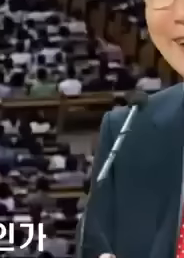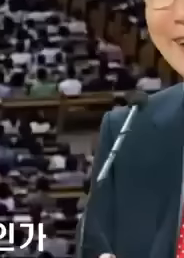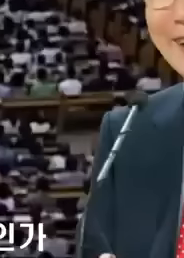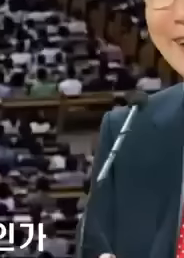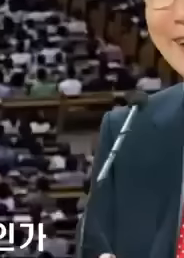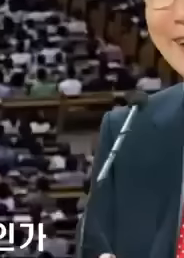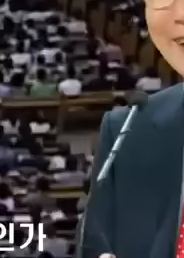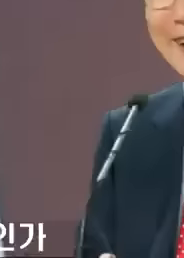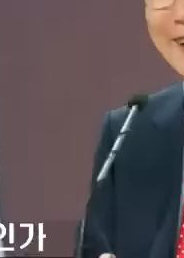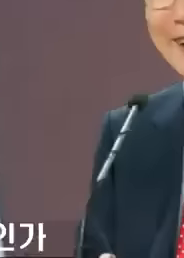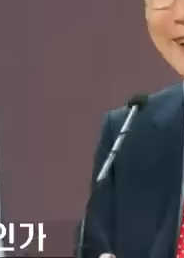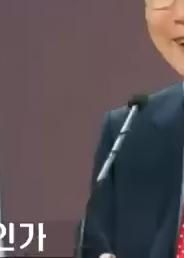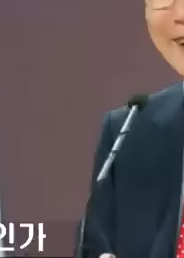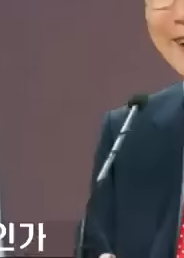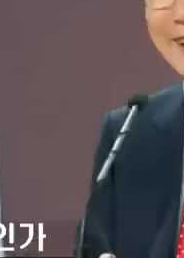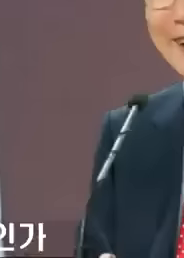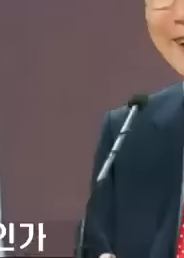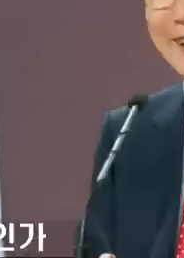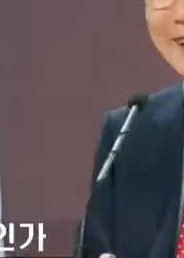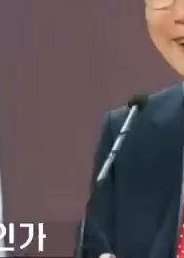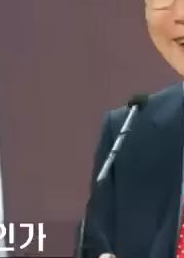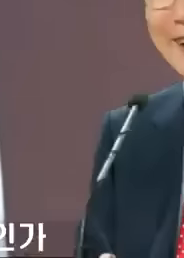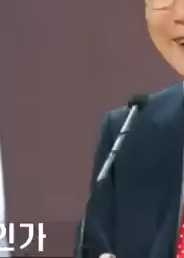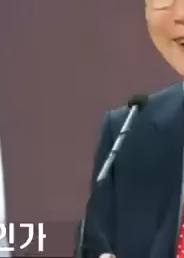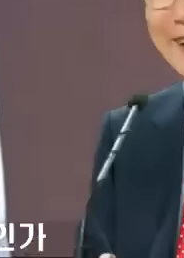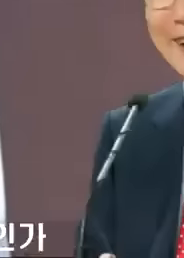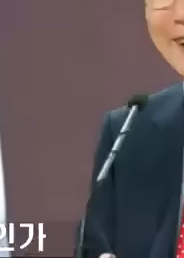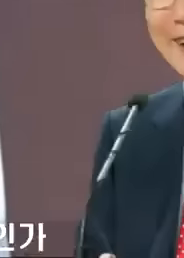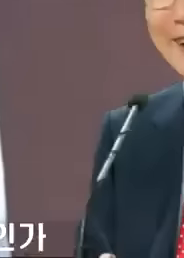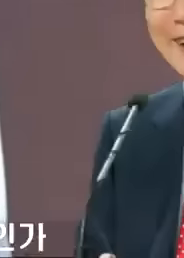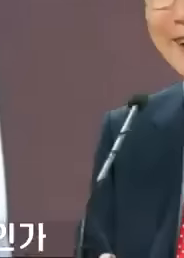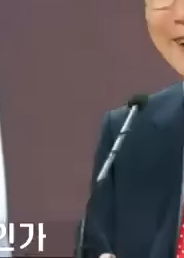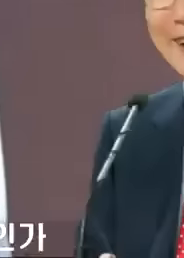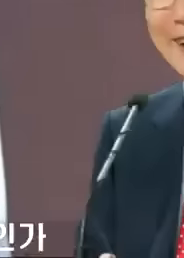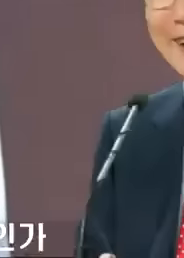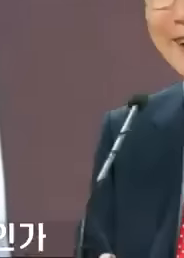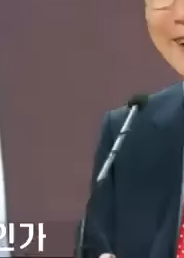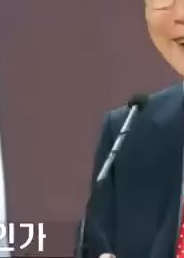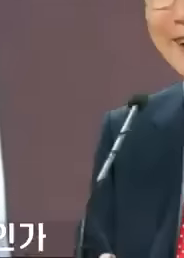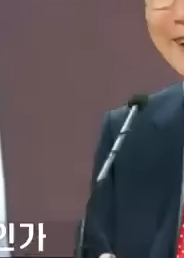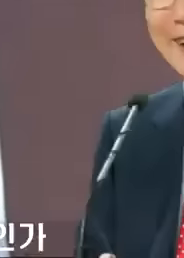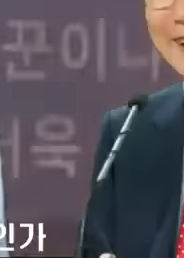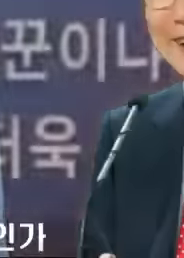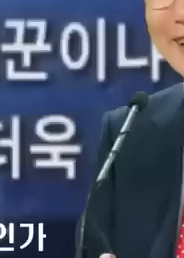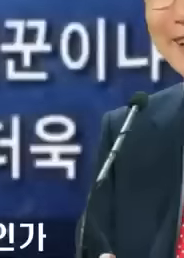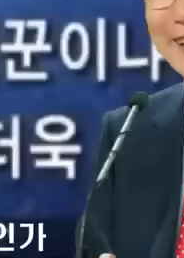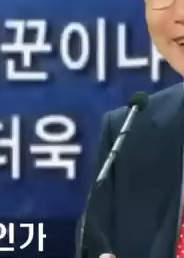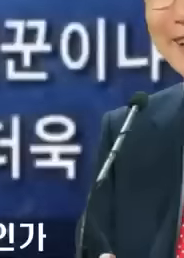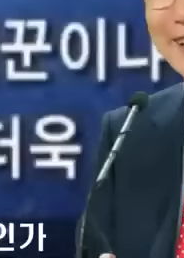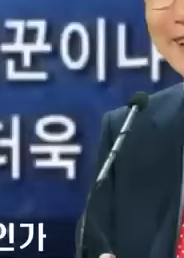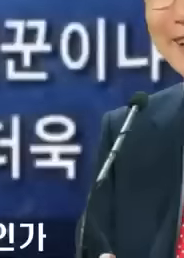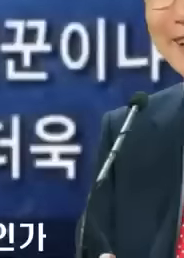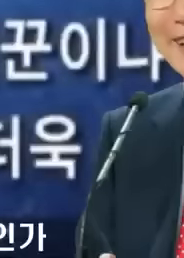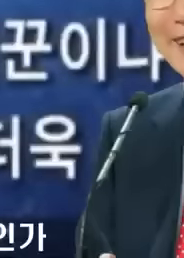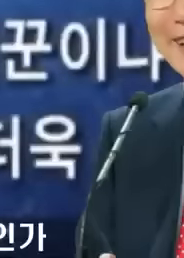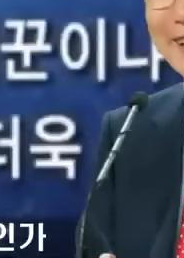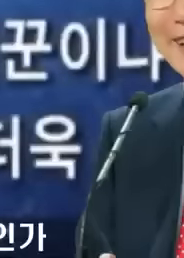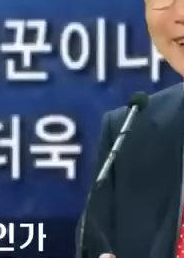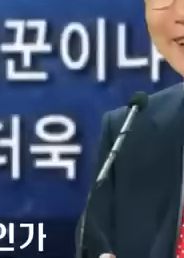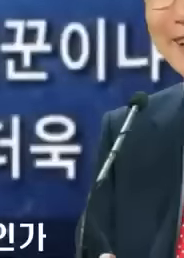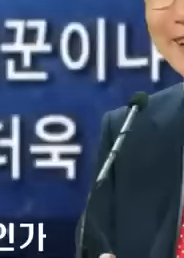오늘 은혜 받으신 말씀은 고린도후서 11장 22절에서 12장 10절